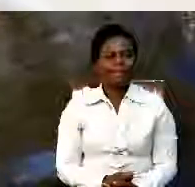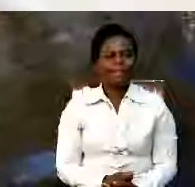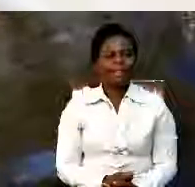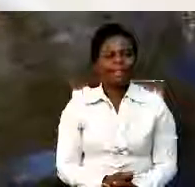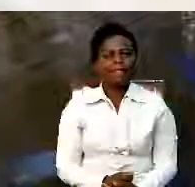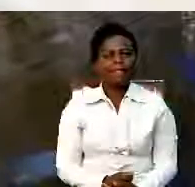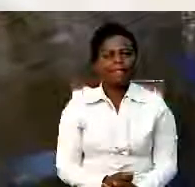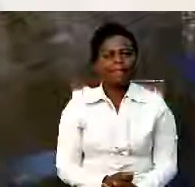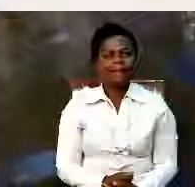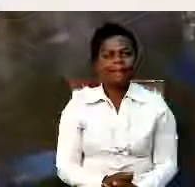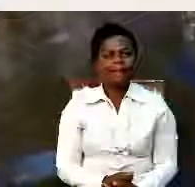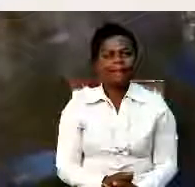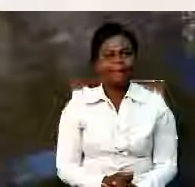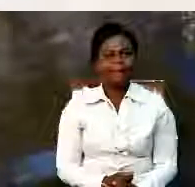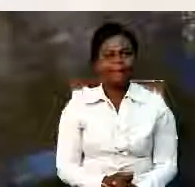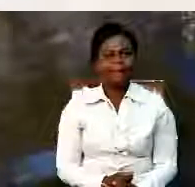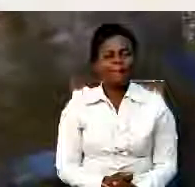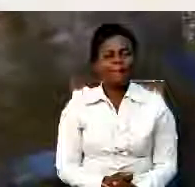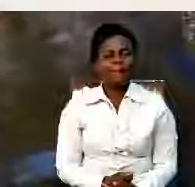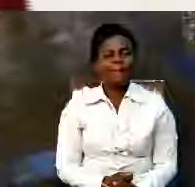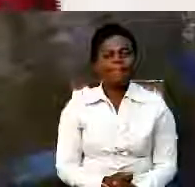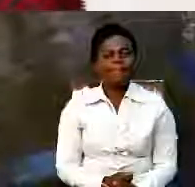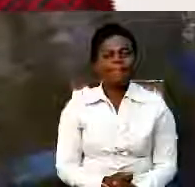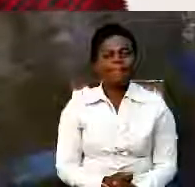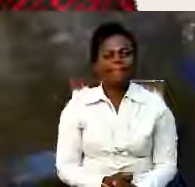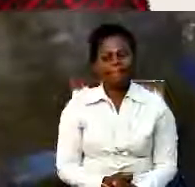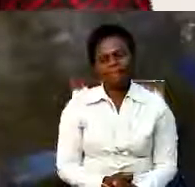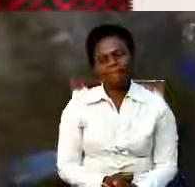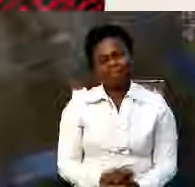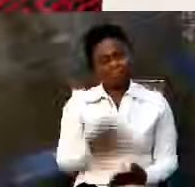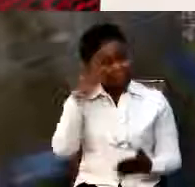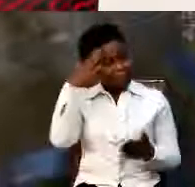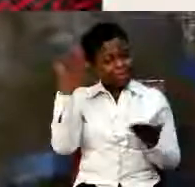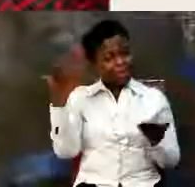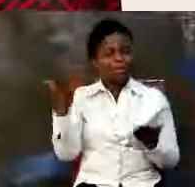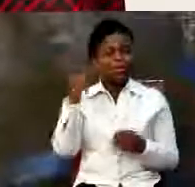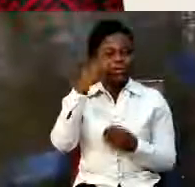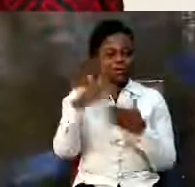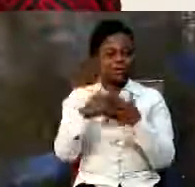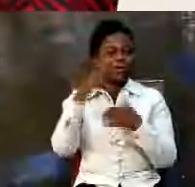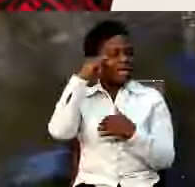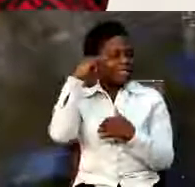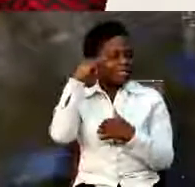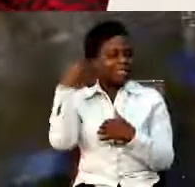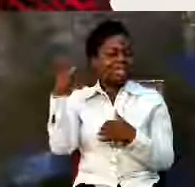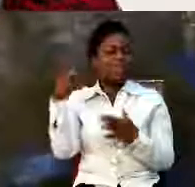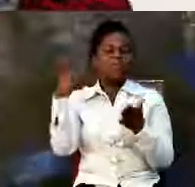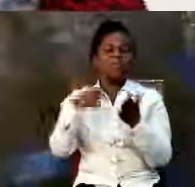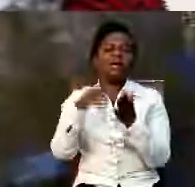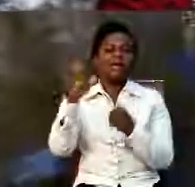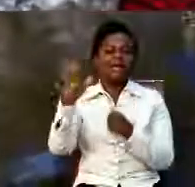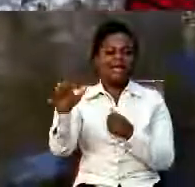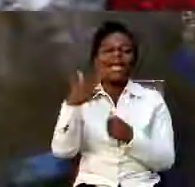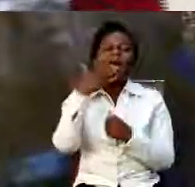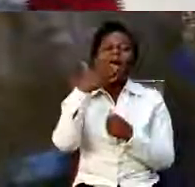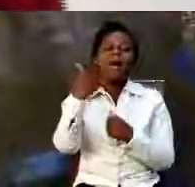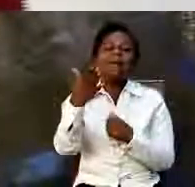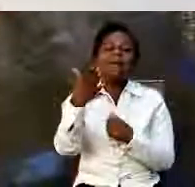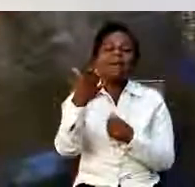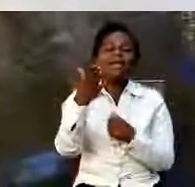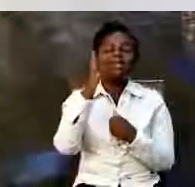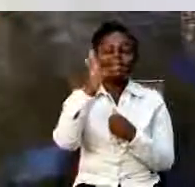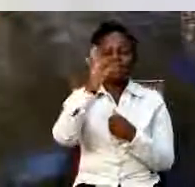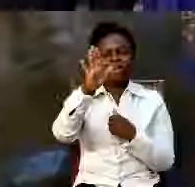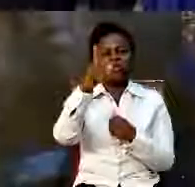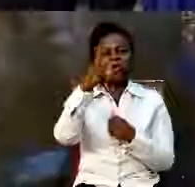hand gaoxing, xie xie. Sijui umeelewa au unaweza kufasiri. Hiyo inamaanisha habari yenu hapo